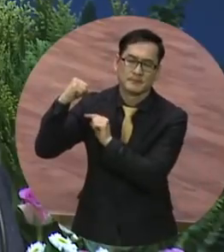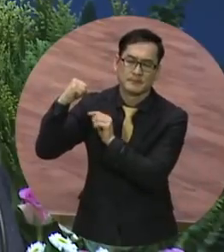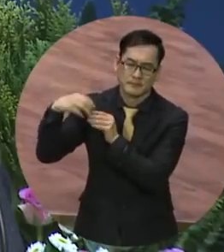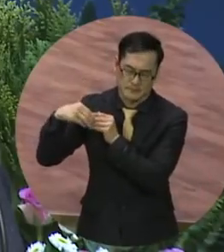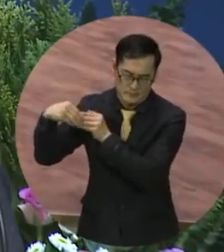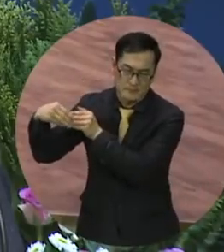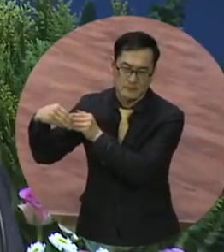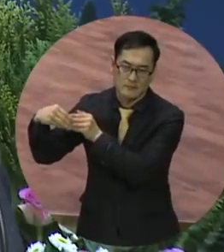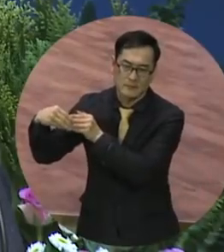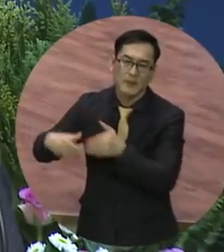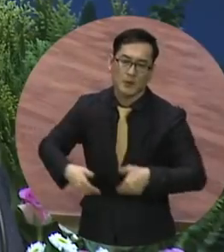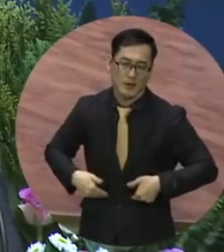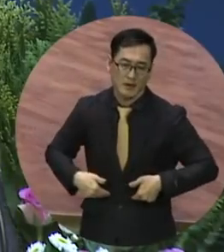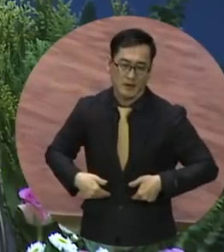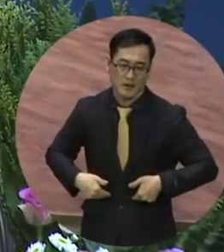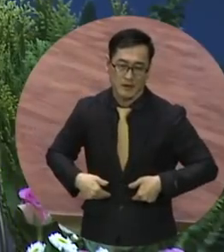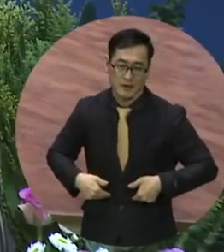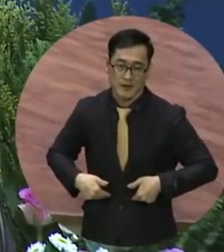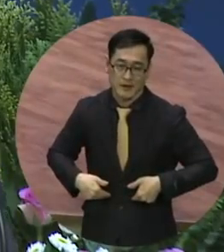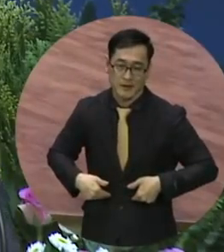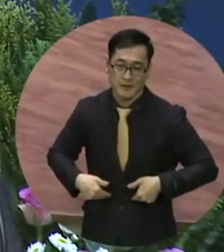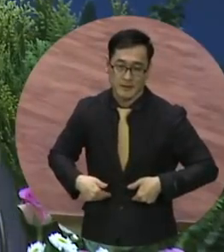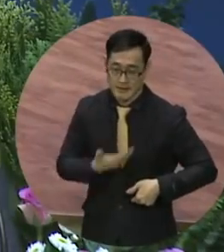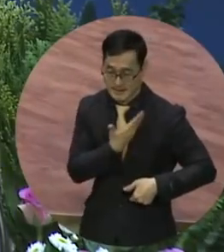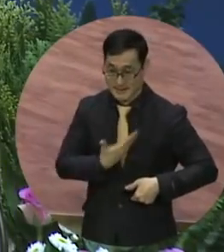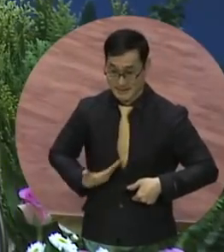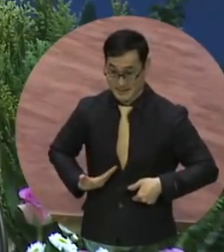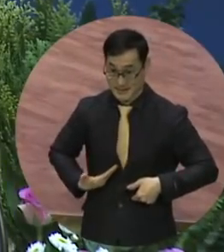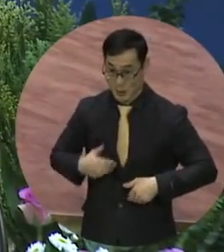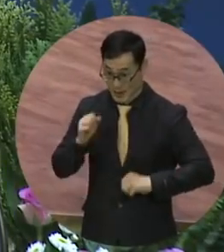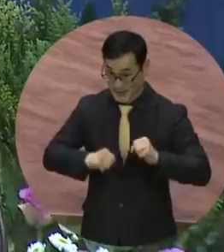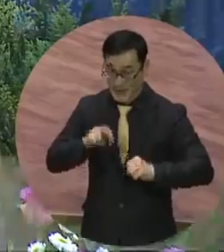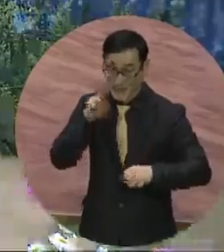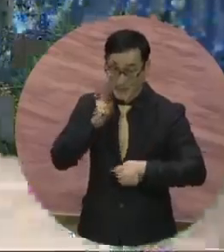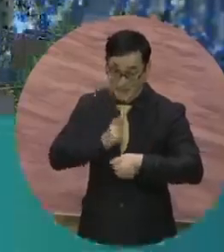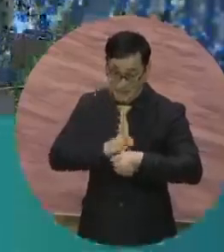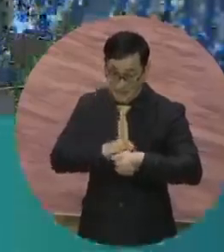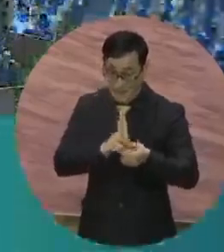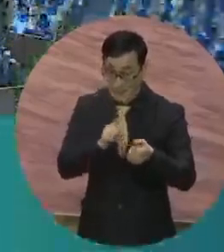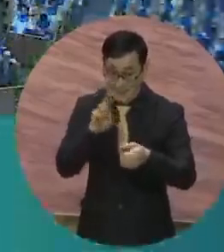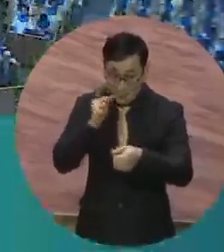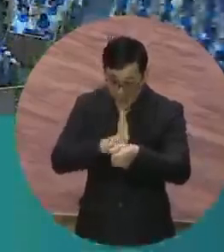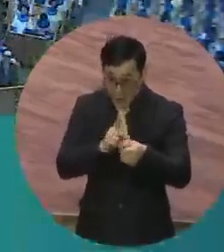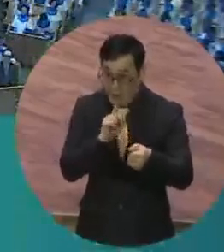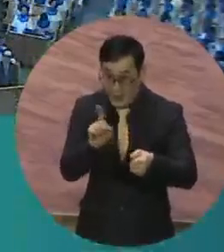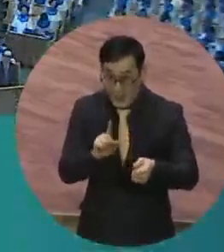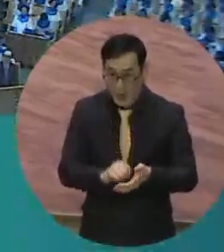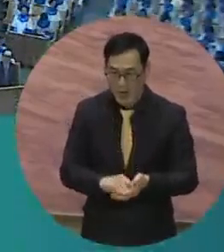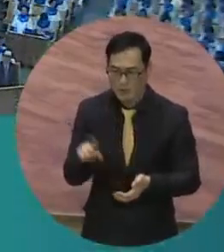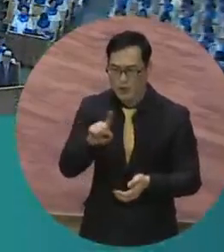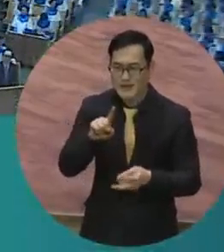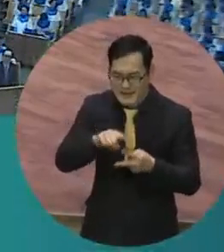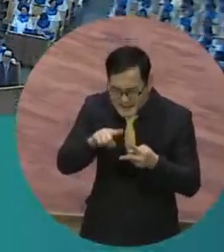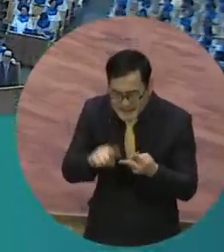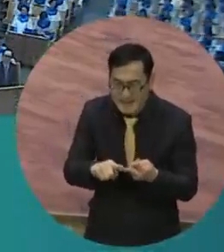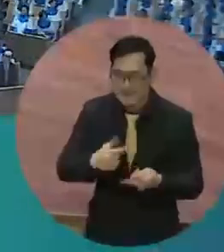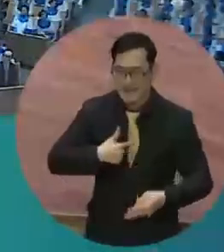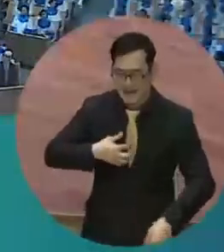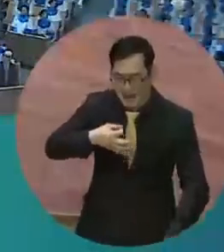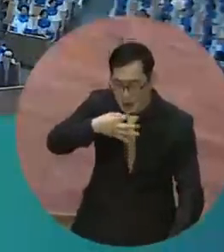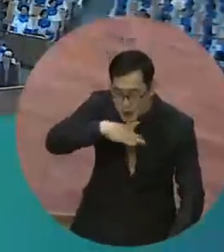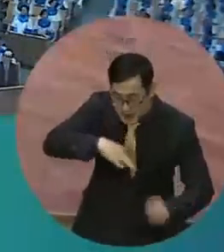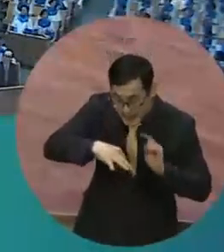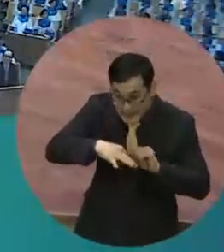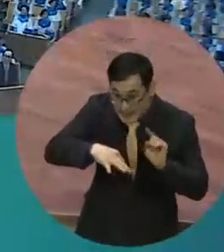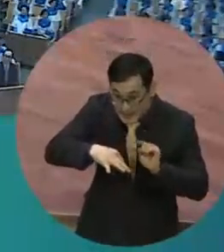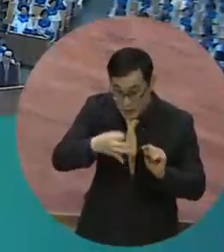여러분이 성령도 받아야 돼. 사도 바울이 빌립보 3장 7절로 9절에 이렇게 고백합니다. 그러나 무엇인지 내게 유익하던 것을 내가